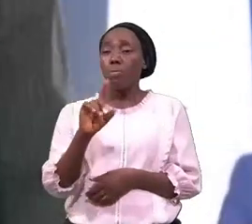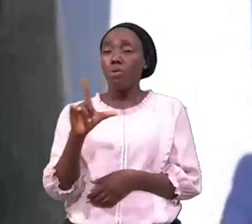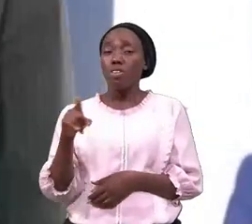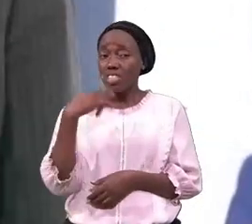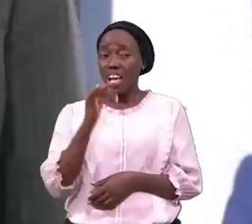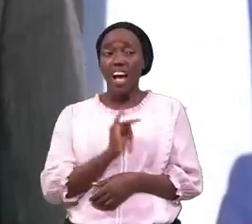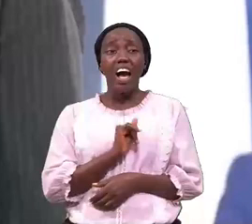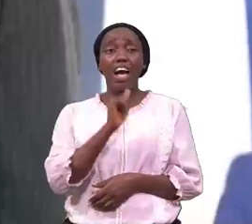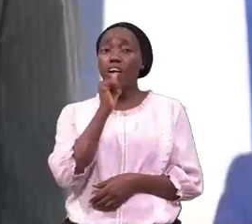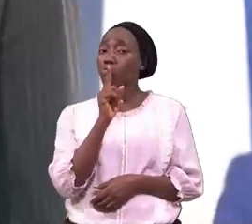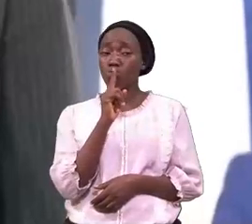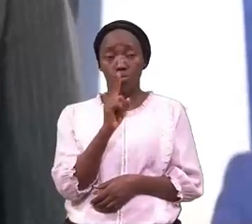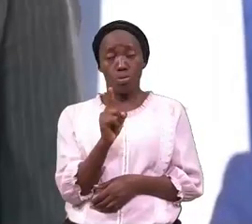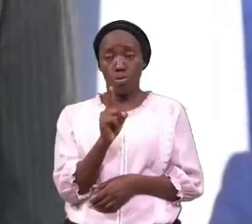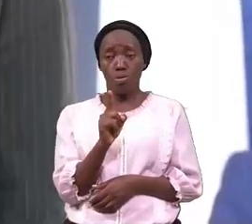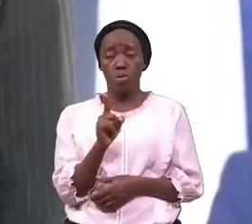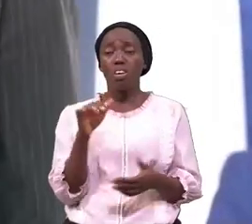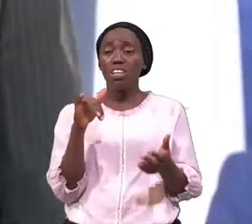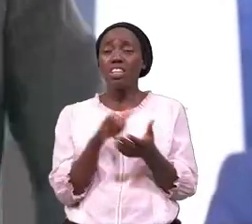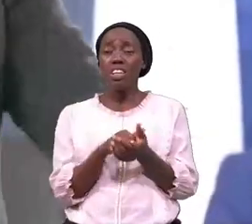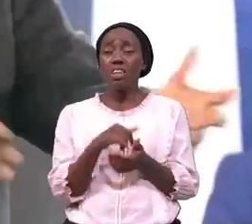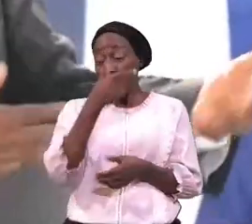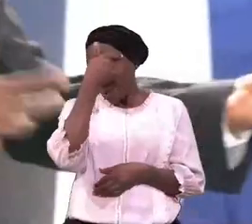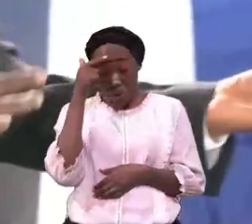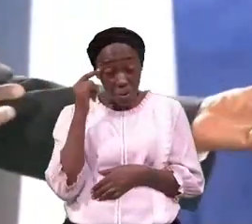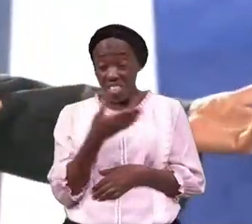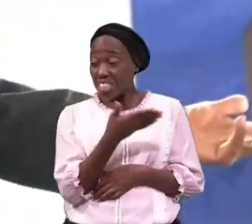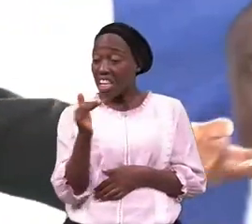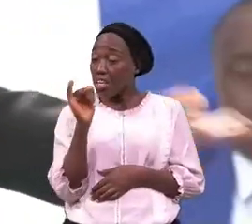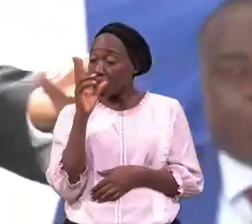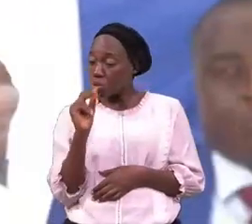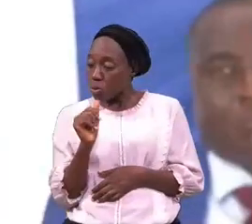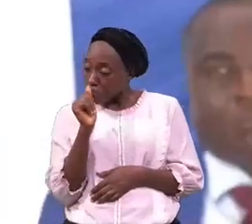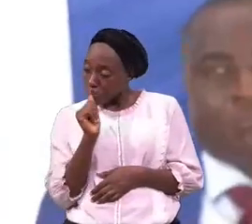L'apôtre Paul dit, je suis certain, parce qu'il n'y a pas de péché secret.